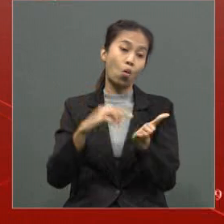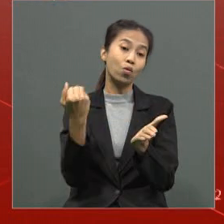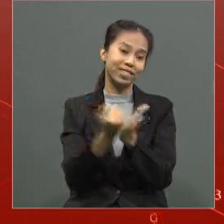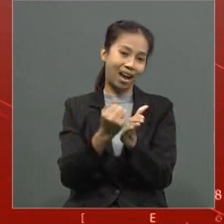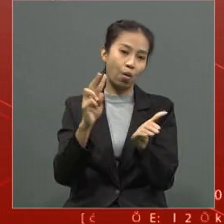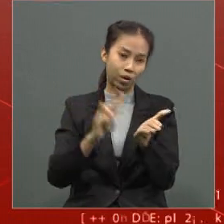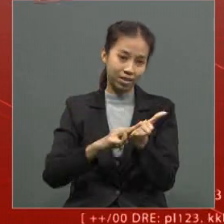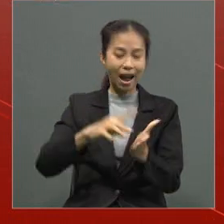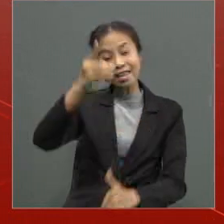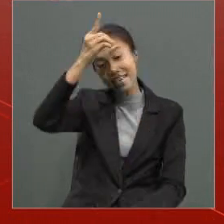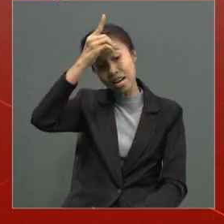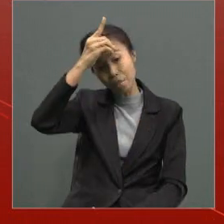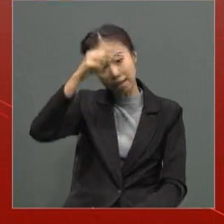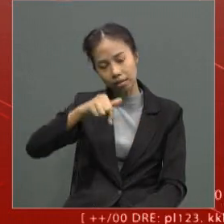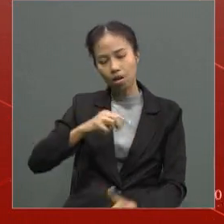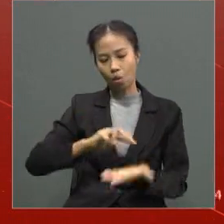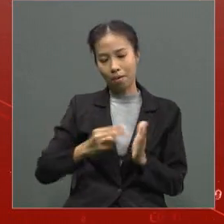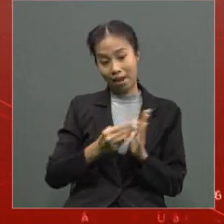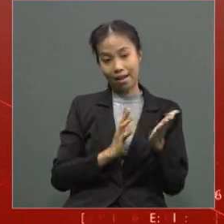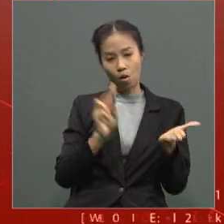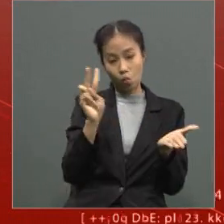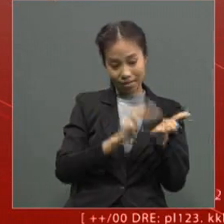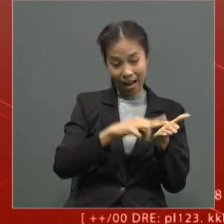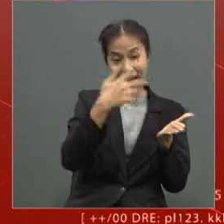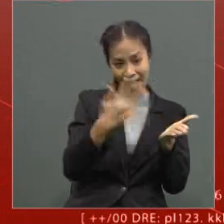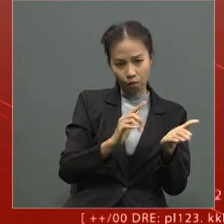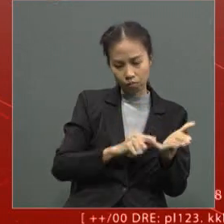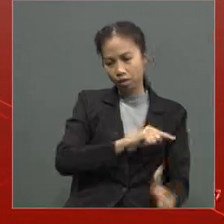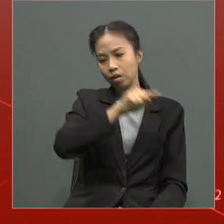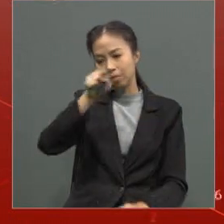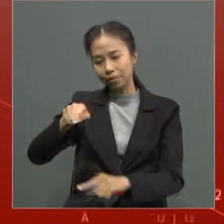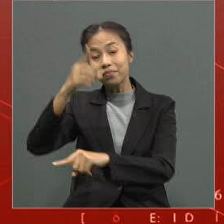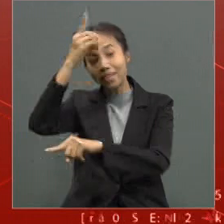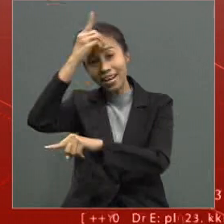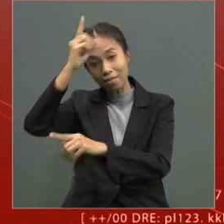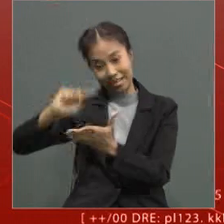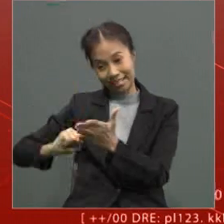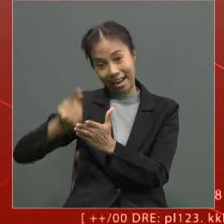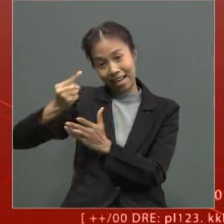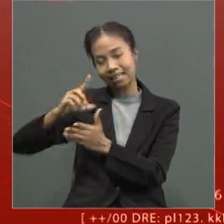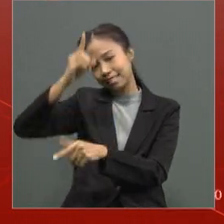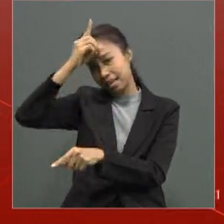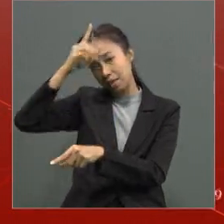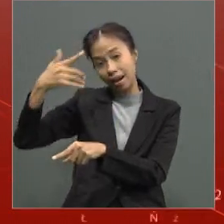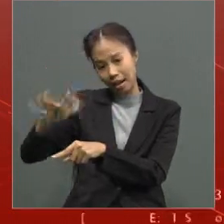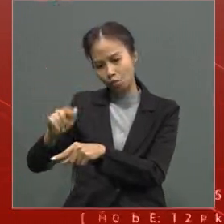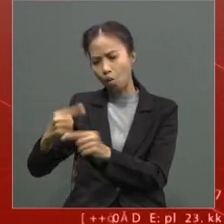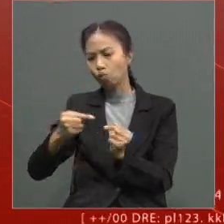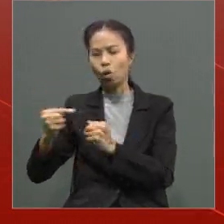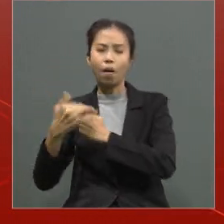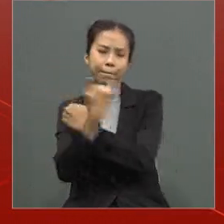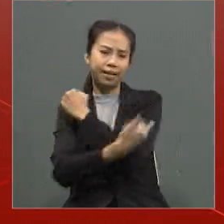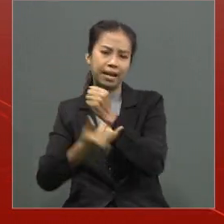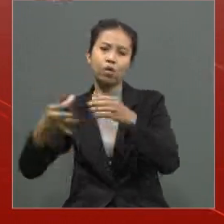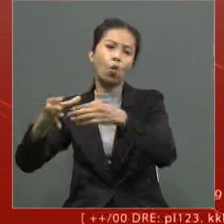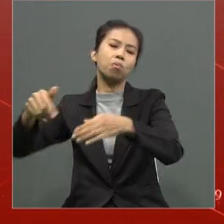เยอรมันที่เป็นเชงเกนพอมันได้เป็นเชงเกนมาแบบเนี้ยแต่คุณต้องเข้าเยอรมันก่อนนะเป็นประเทศแรกหลังจากที่ได้เชงเกนมาแล้วนอกนั้นน่ะคุณ